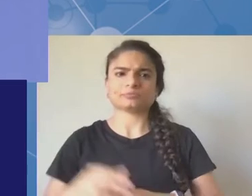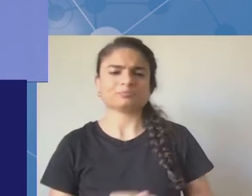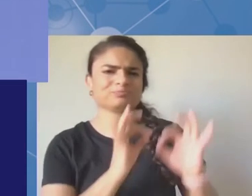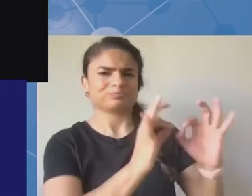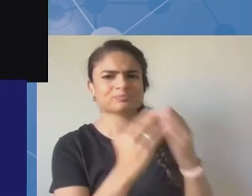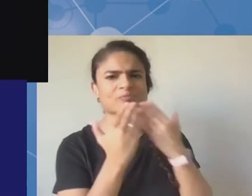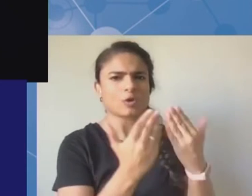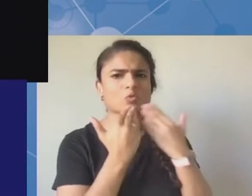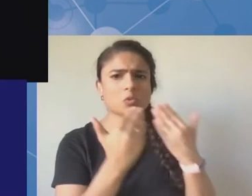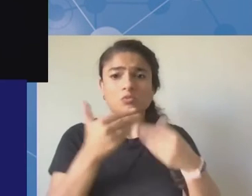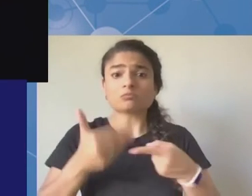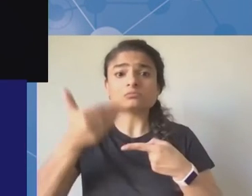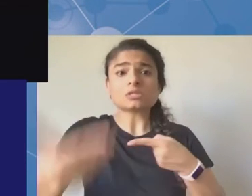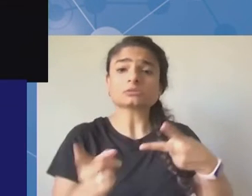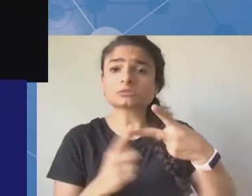Меня зовут Ненна.